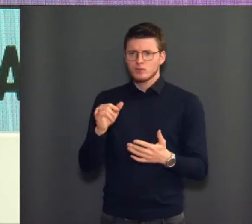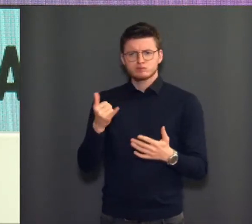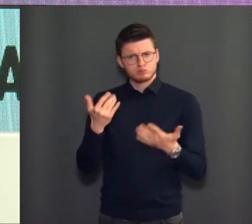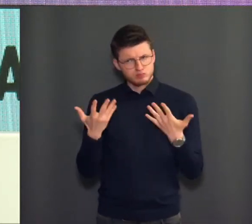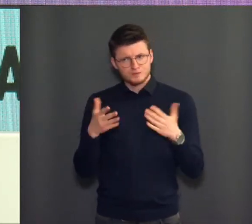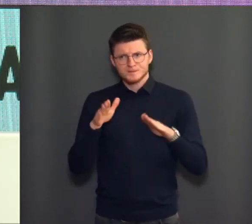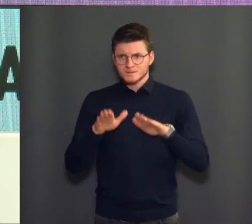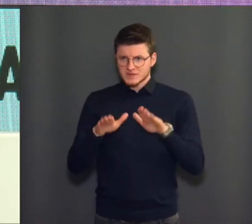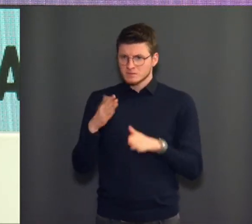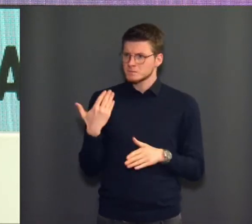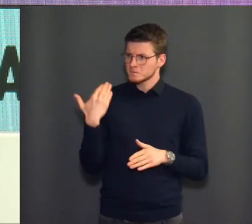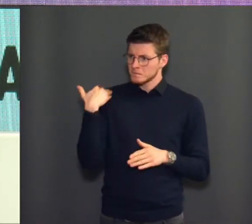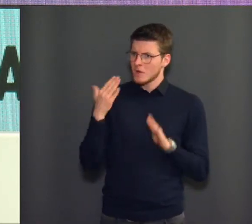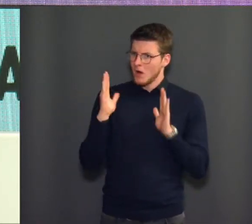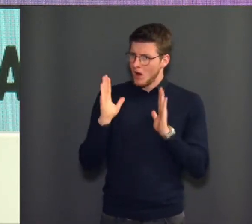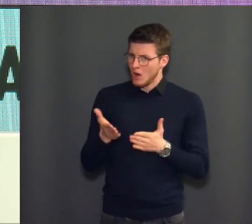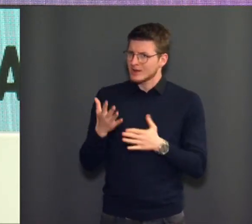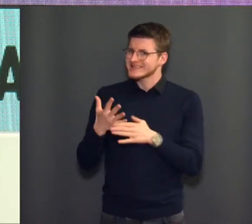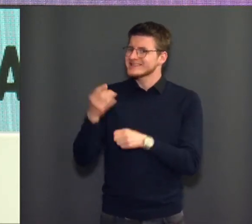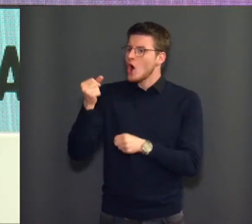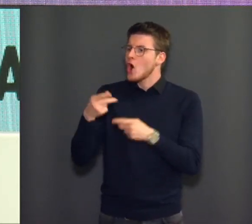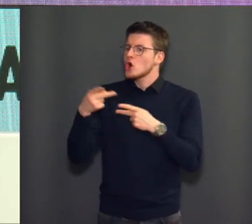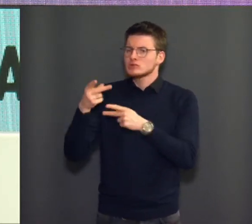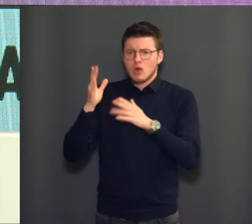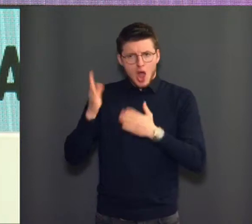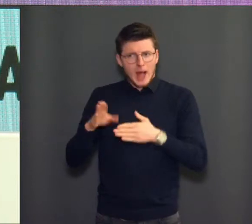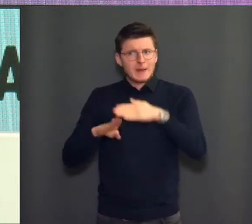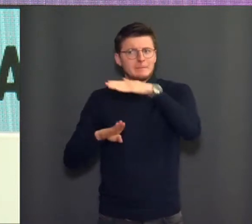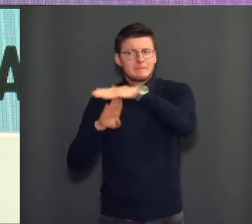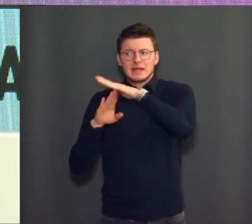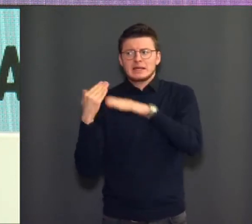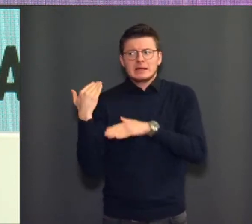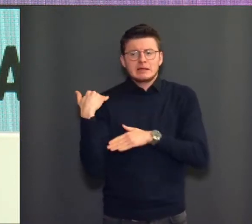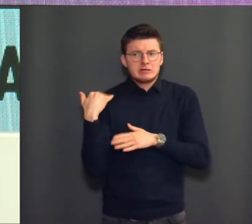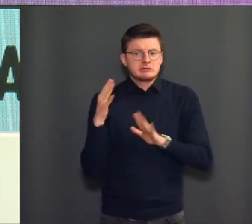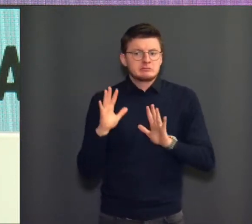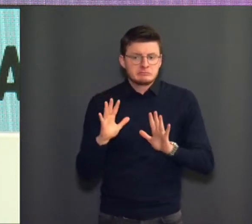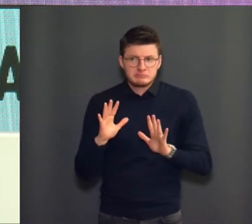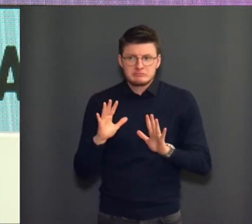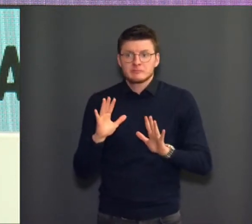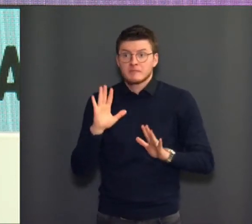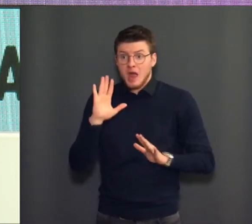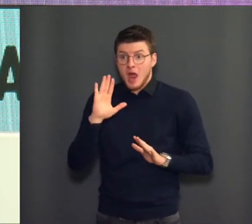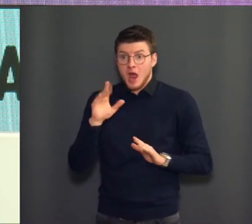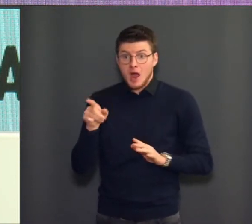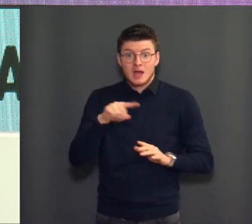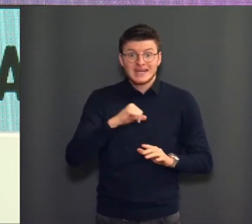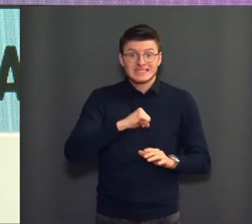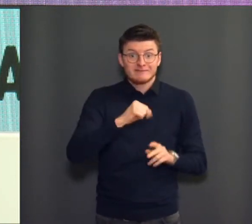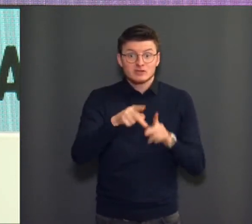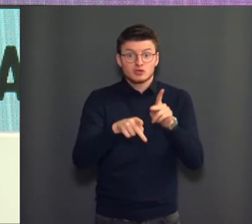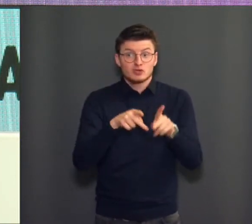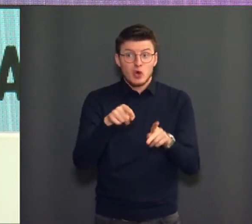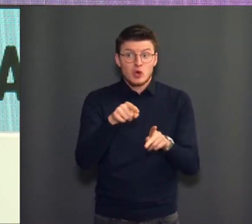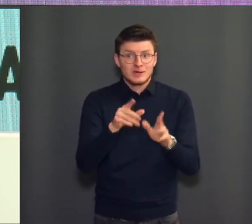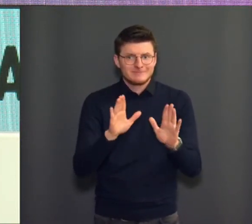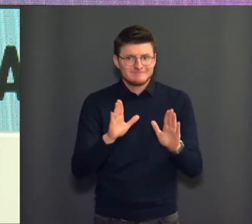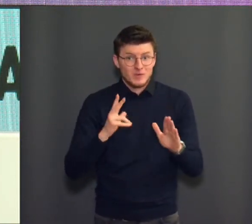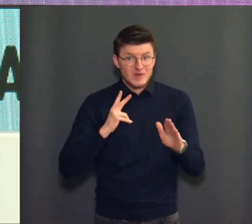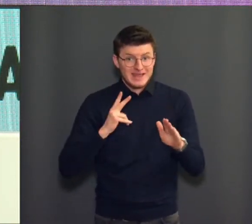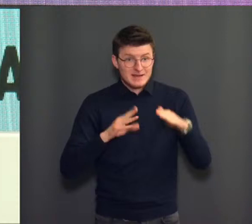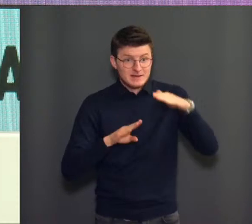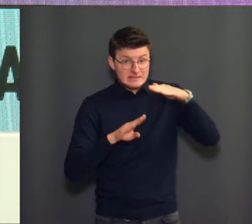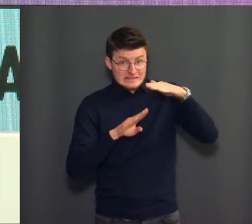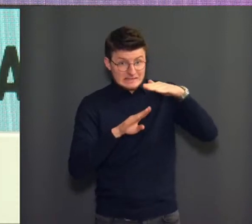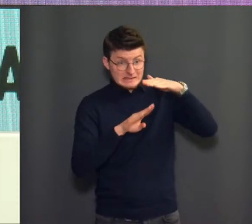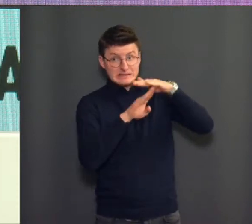de ziekenhuisopnames bereikt hebben. Wat dat betekent voor intensieve zorgen is nog onzeker. Dat hangt vooral af hoe snel de